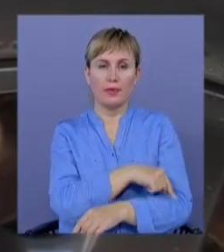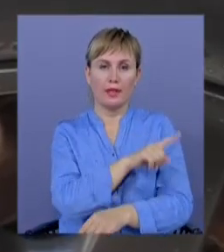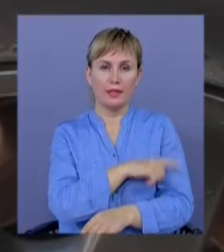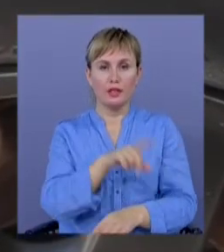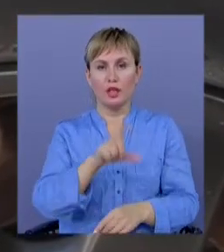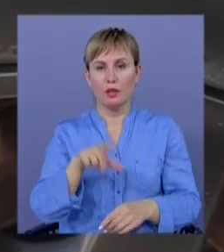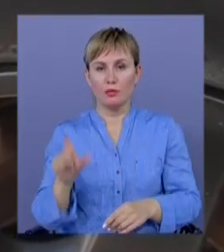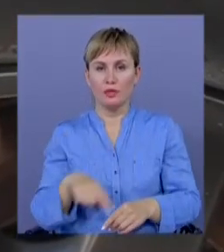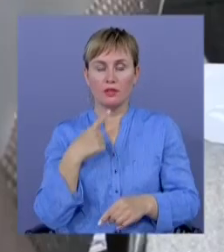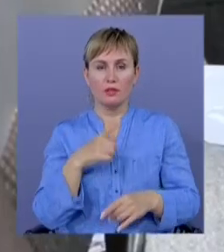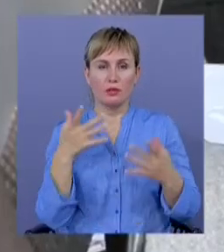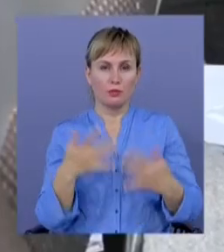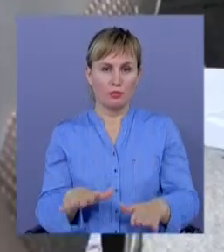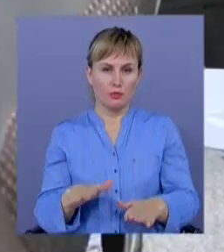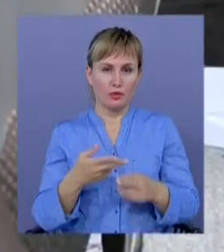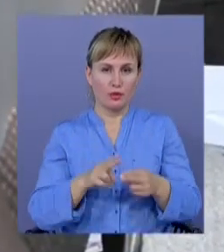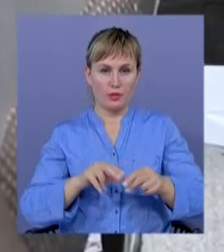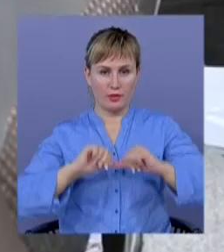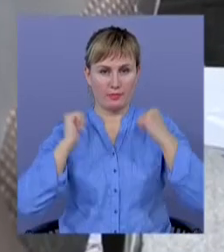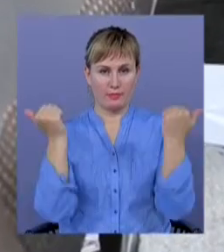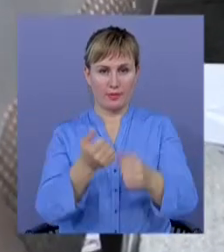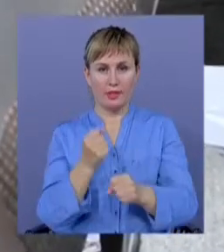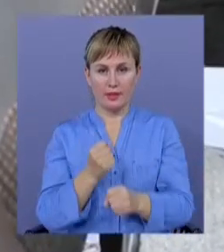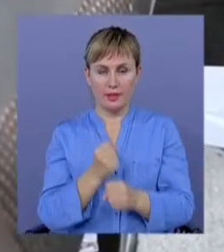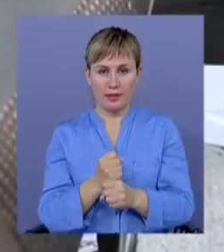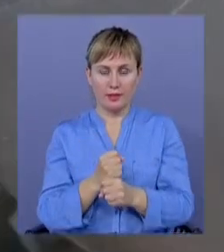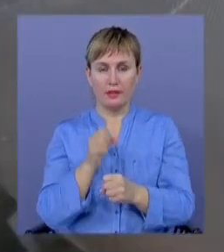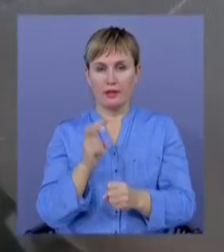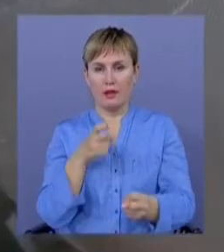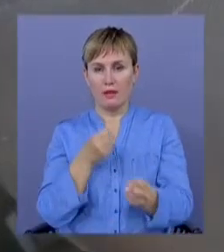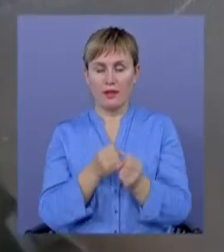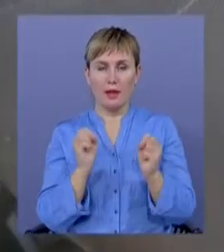Сотрудники полиции уже окрестили этот участок дороги стрелой, как аварийно опасный.